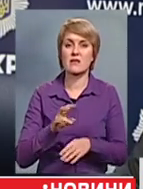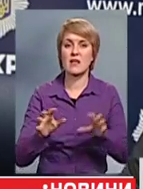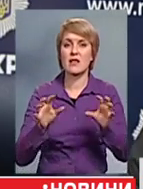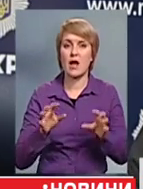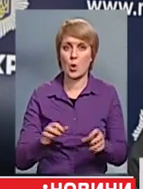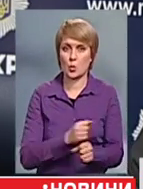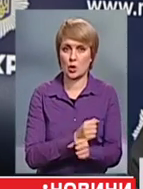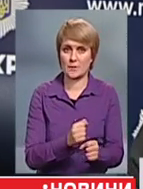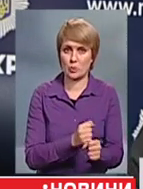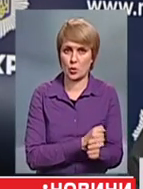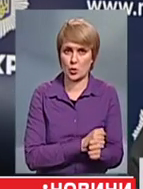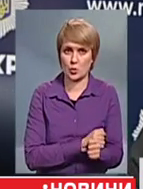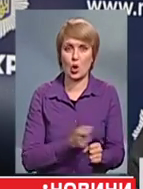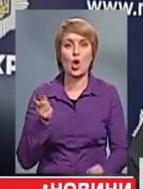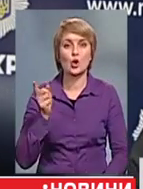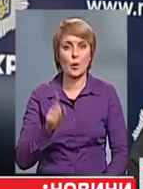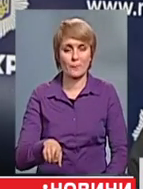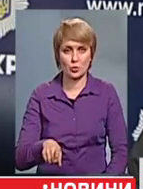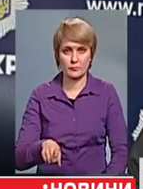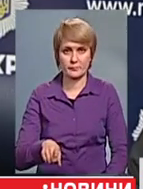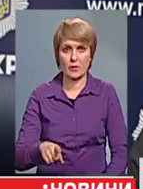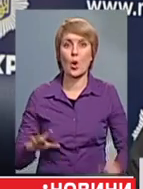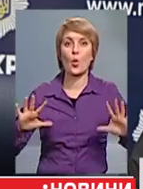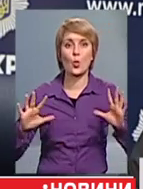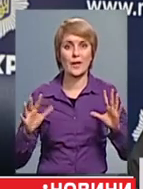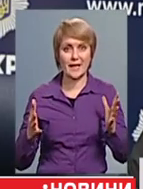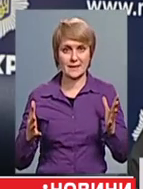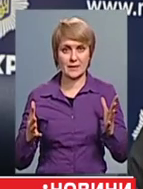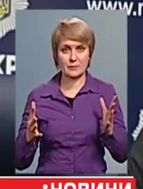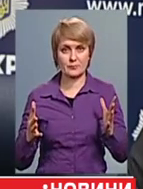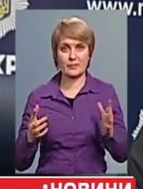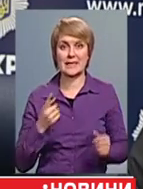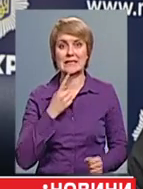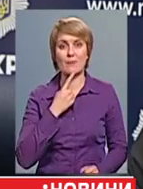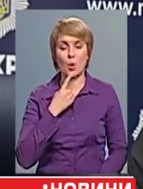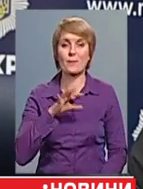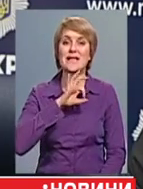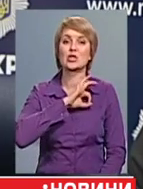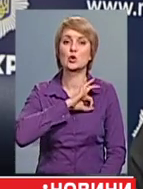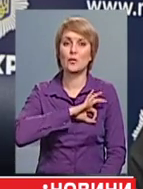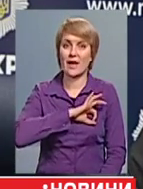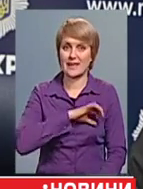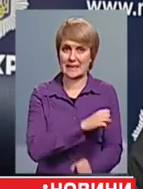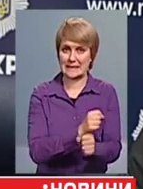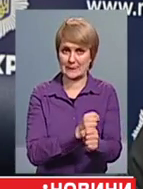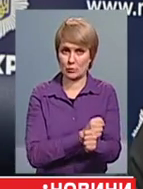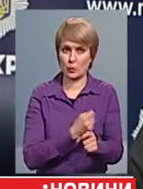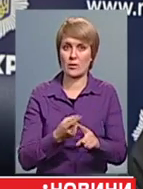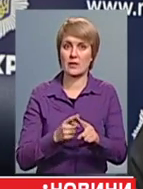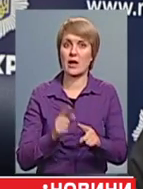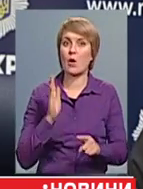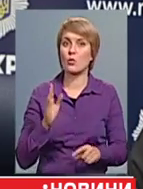нелегальною зброєю, тому у разі спроб застосування зброї, що